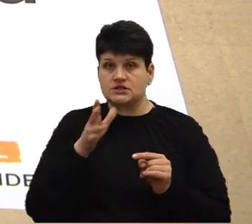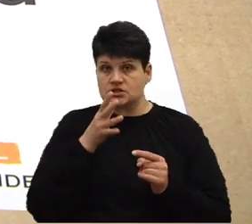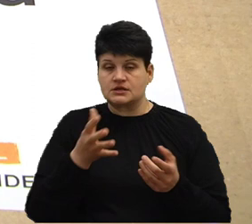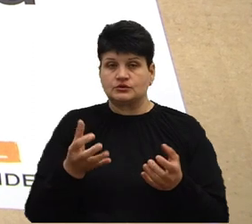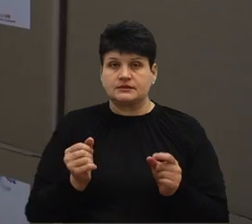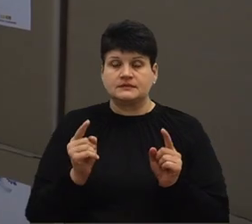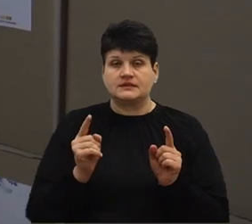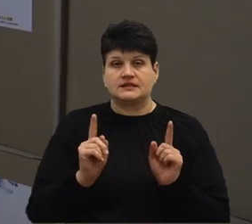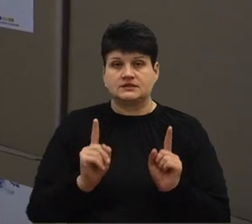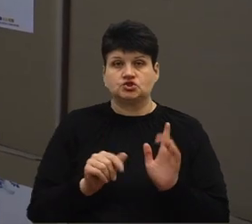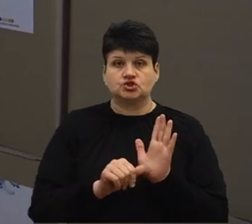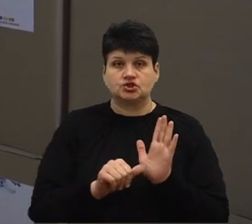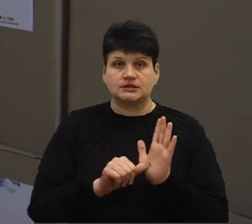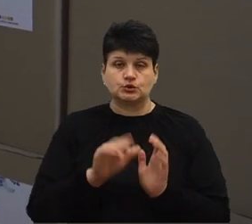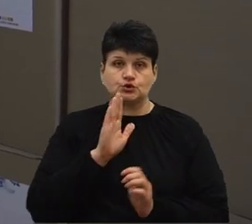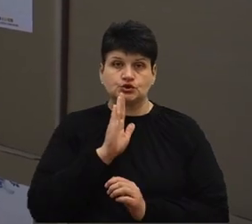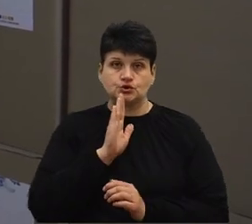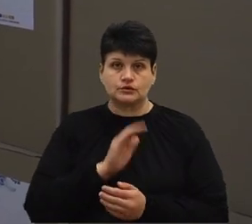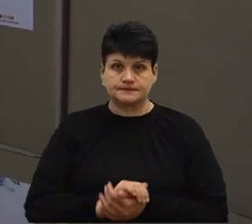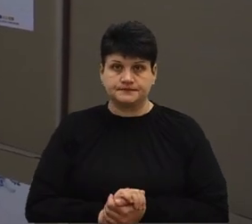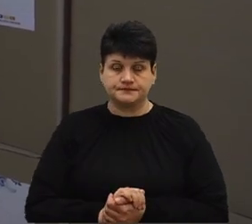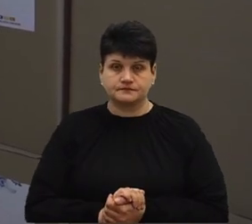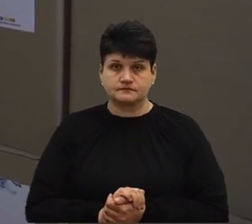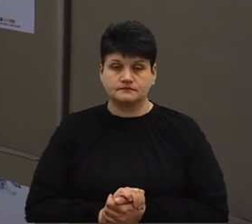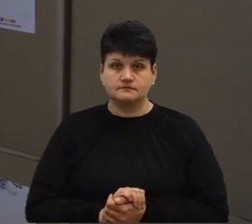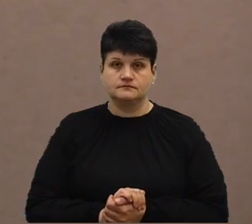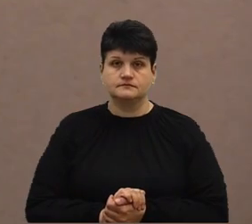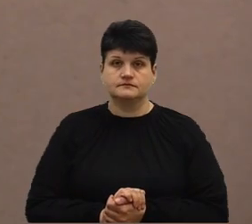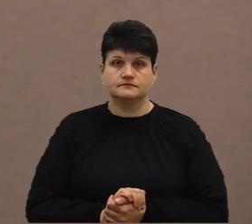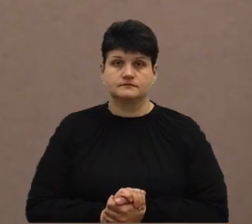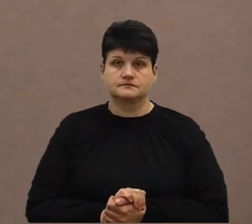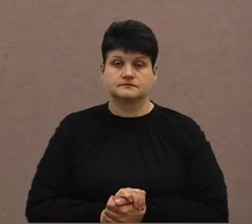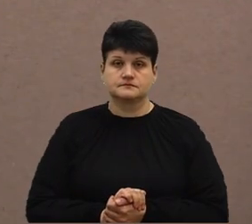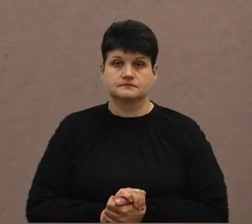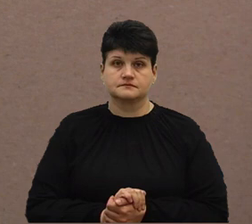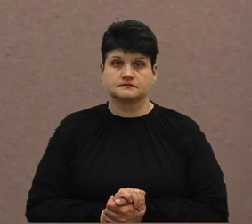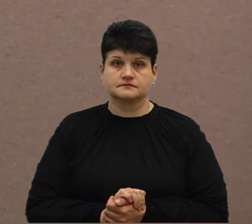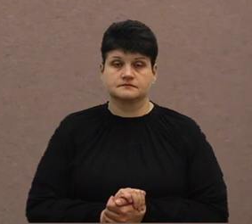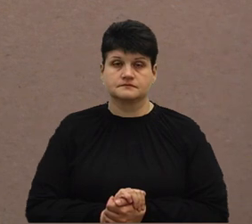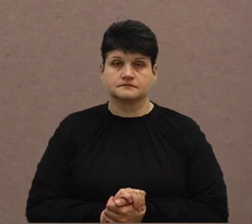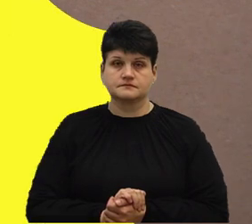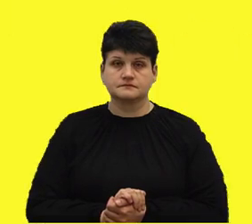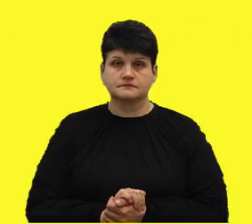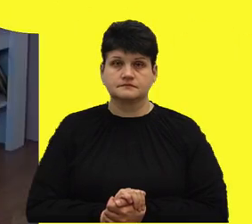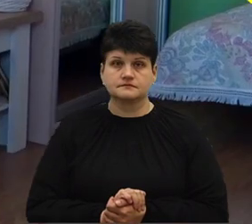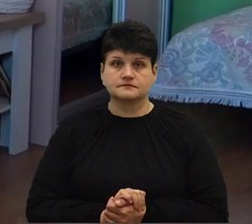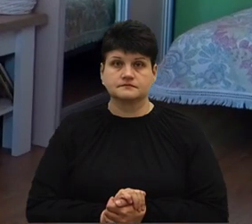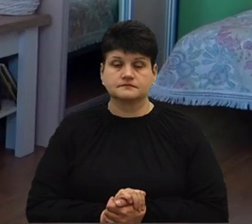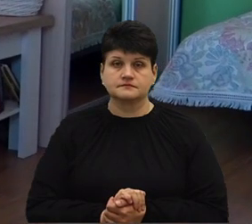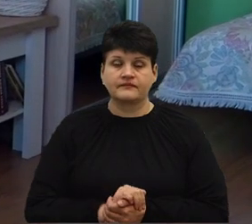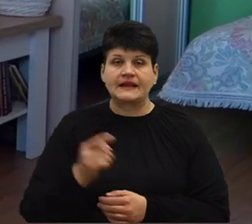шестеро жінок каже Ірина Семенишин любов гадомська Василь Панчук суспільні новини Тернопіль